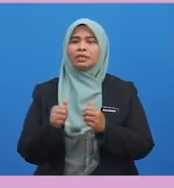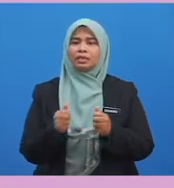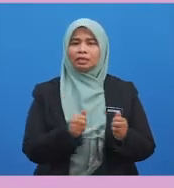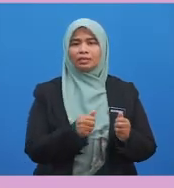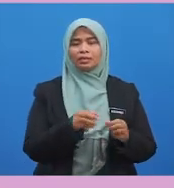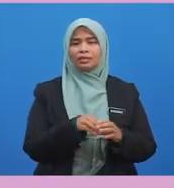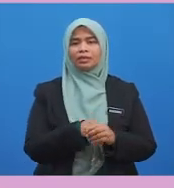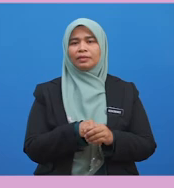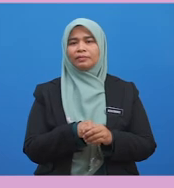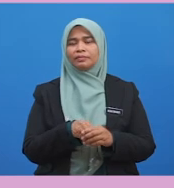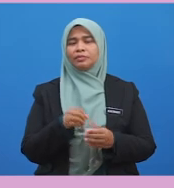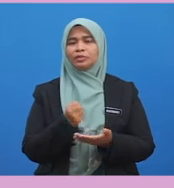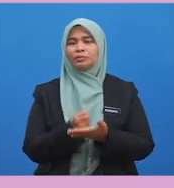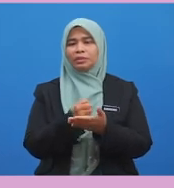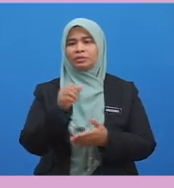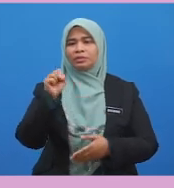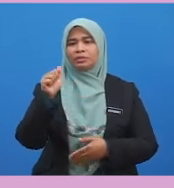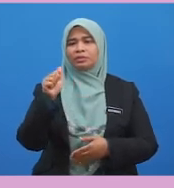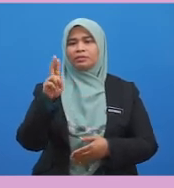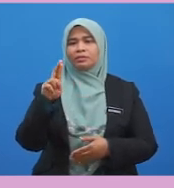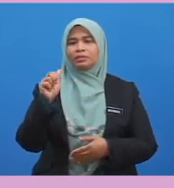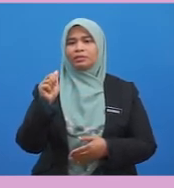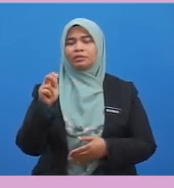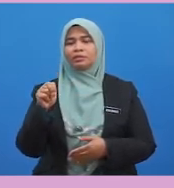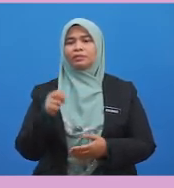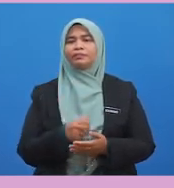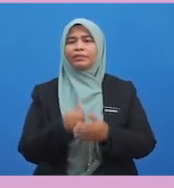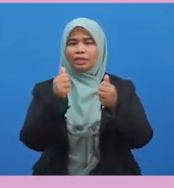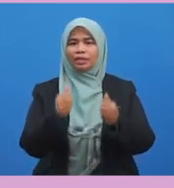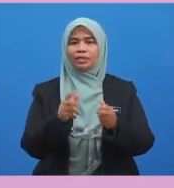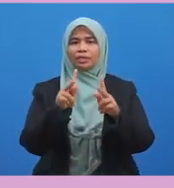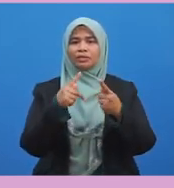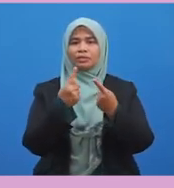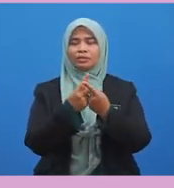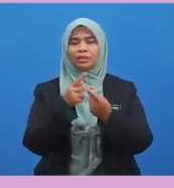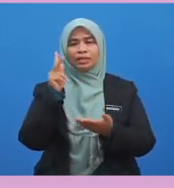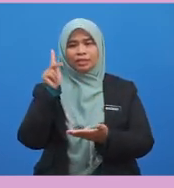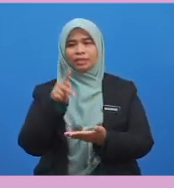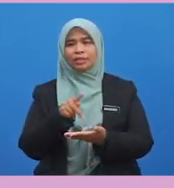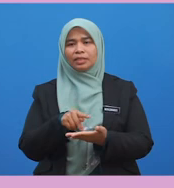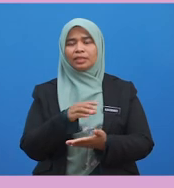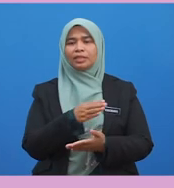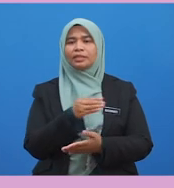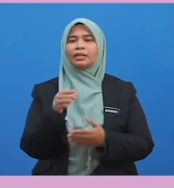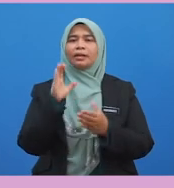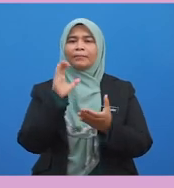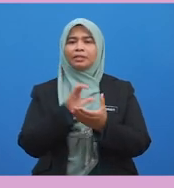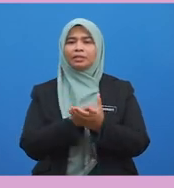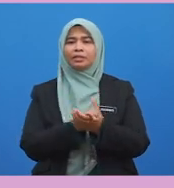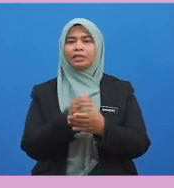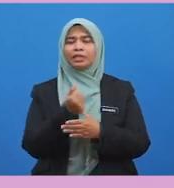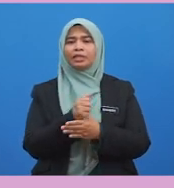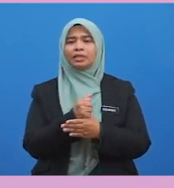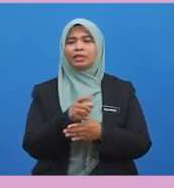Peraturan dalam sesi sumbang saran. Pertama, ahli kumpulan mengenali dan